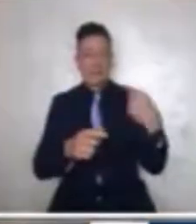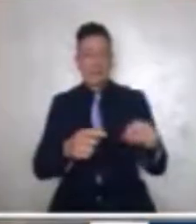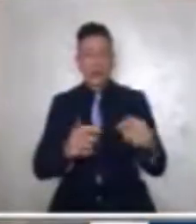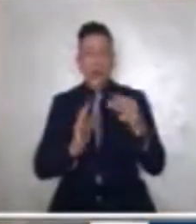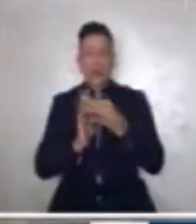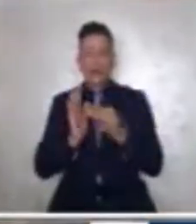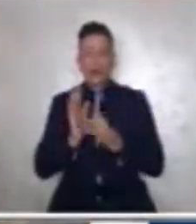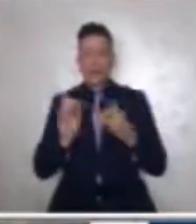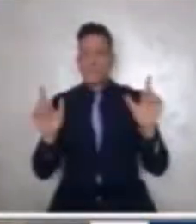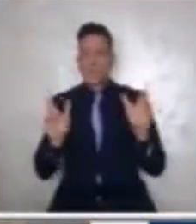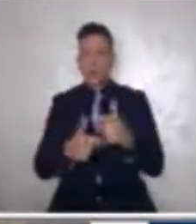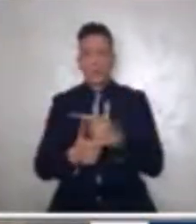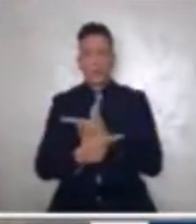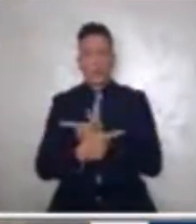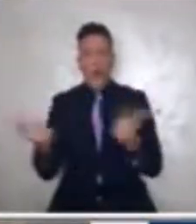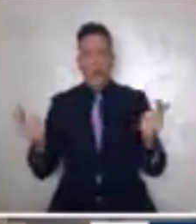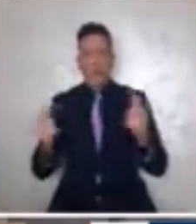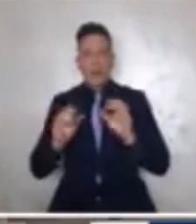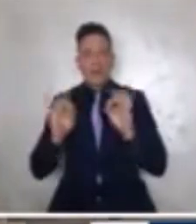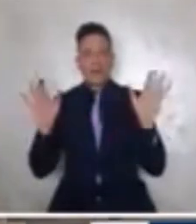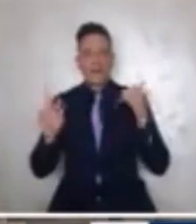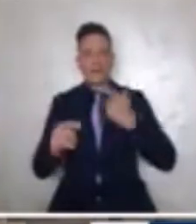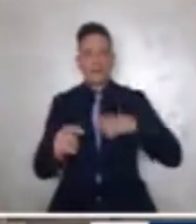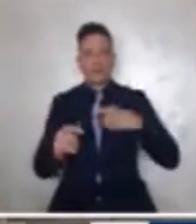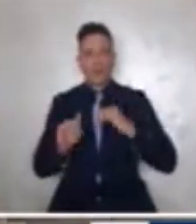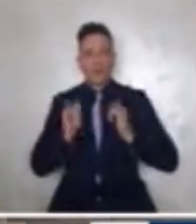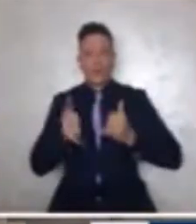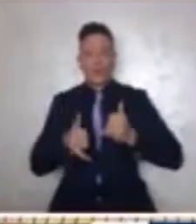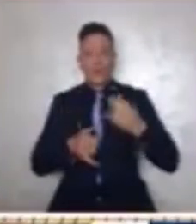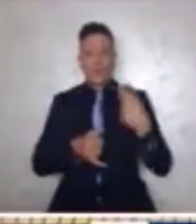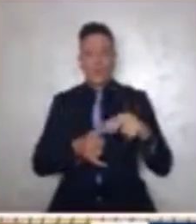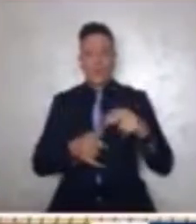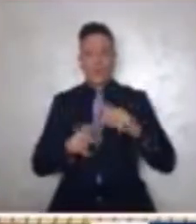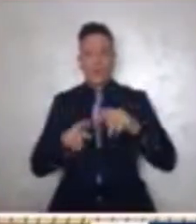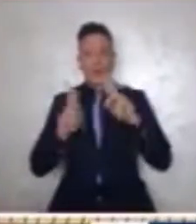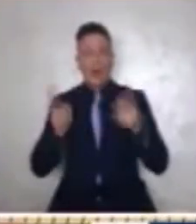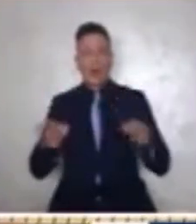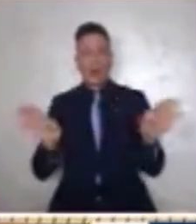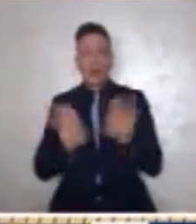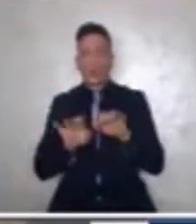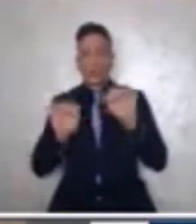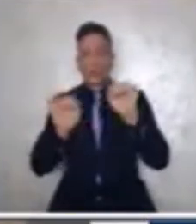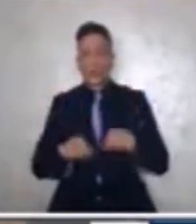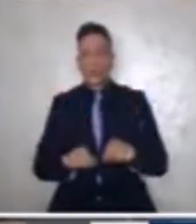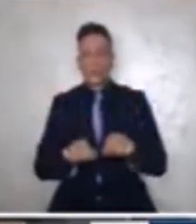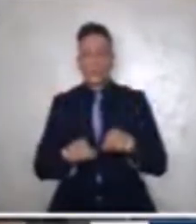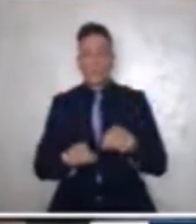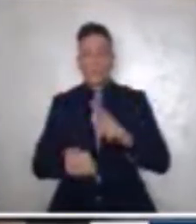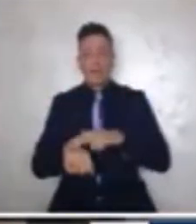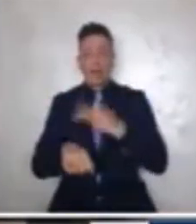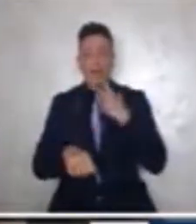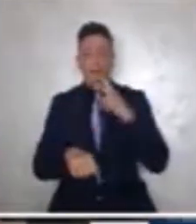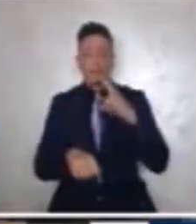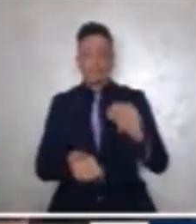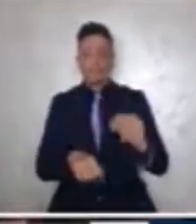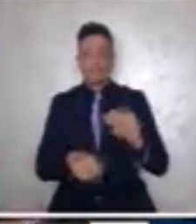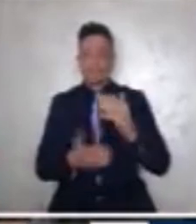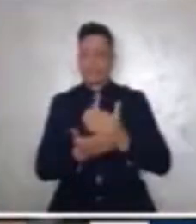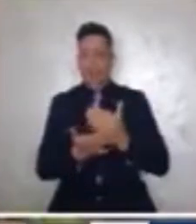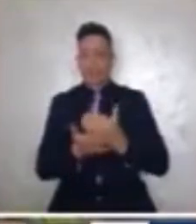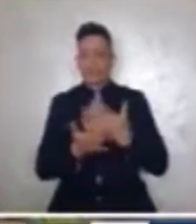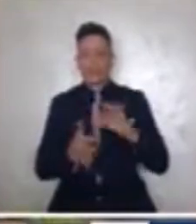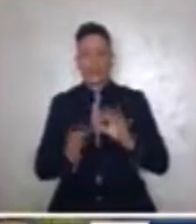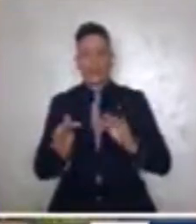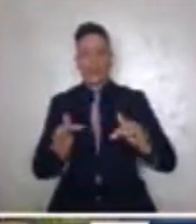eccessivo libertà personali ed iniziativa economica secondo il prefetto rinaldo argentieri in un territorio che già conosce come